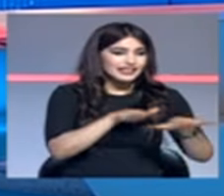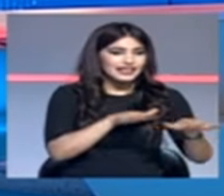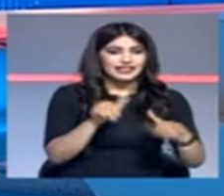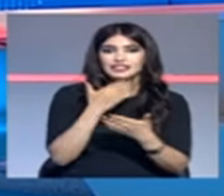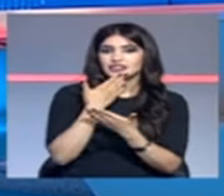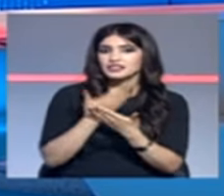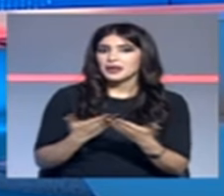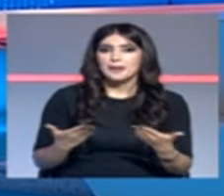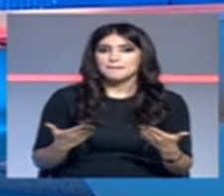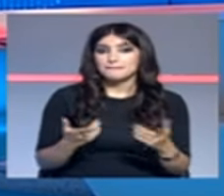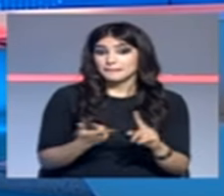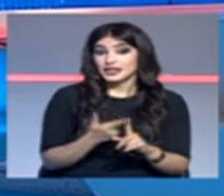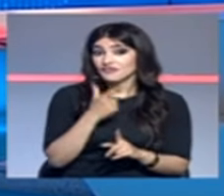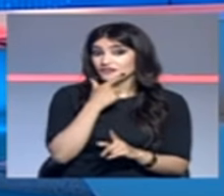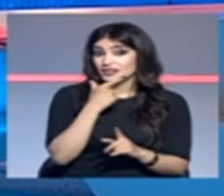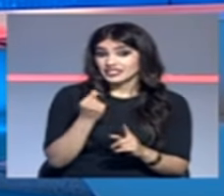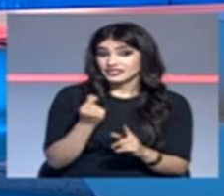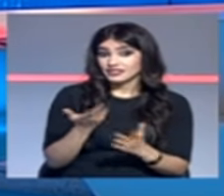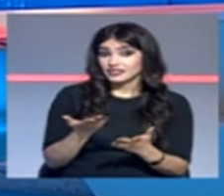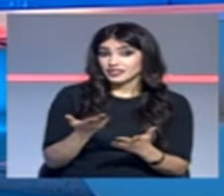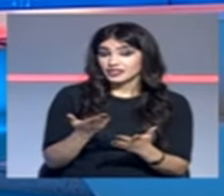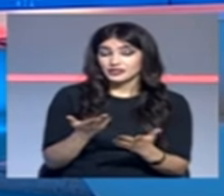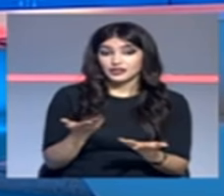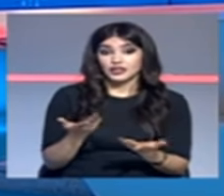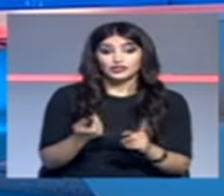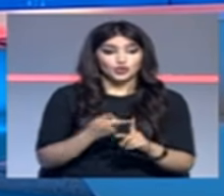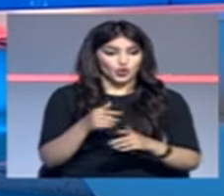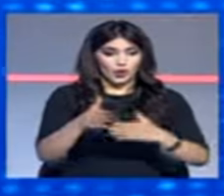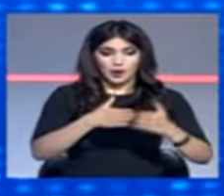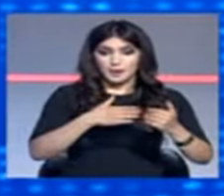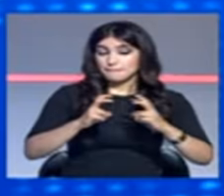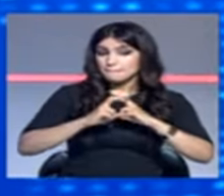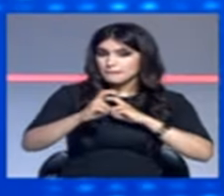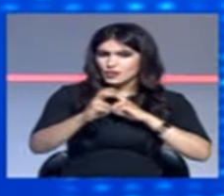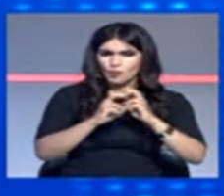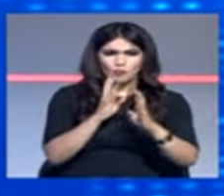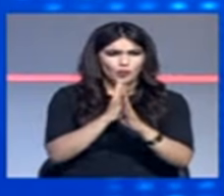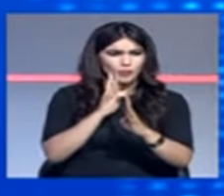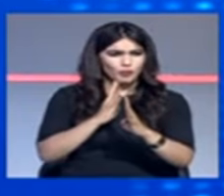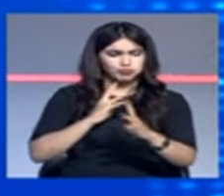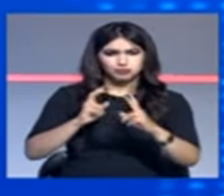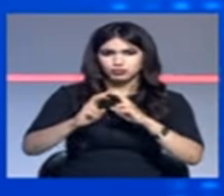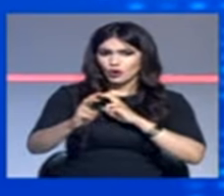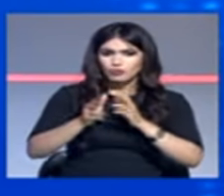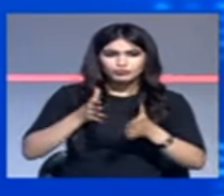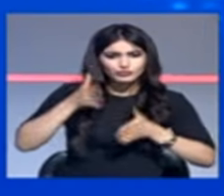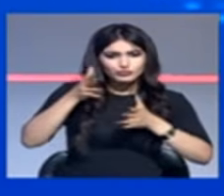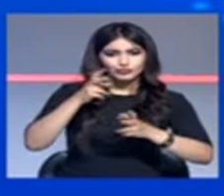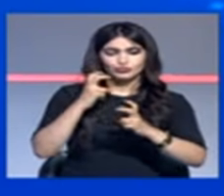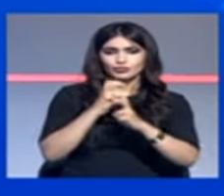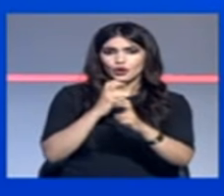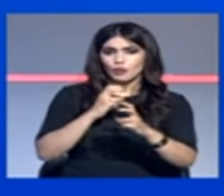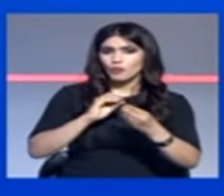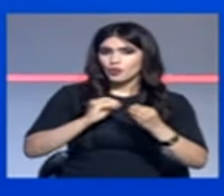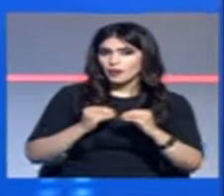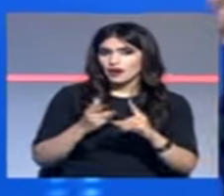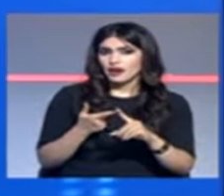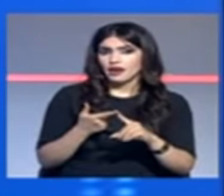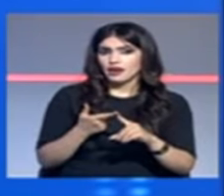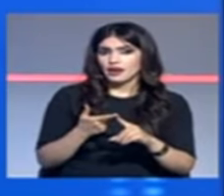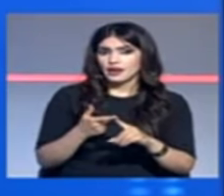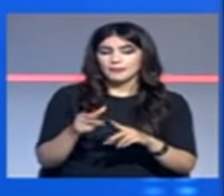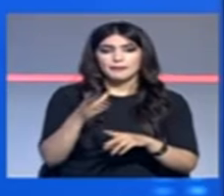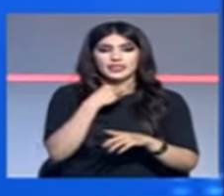تسوى حد شيء، ما فيهاش ما نصرفوا حد حتى شيء. وسائل النقل، الاكتظاظ في وسائل النقل وعديده هي كم في